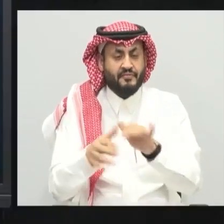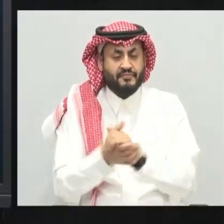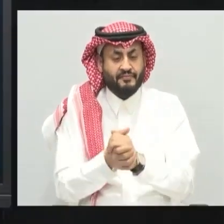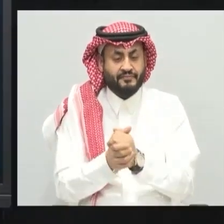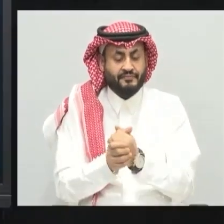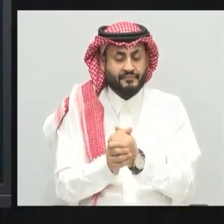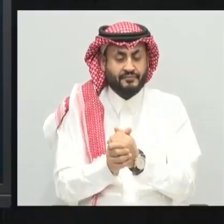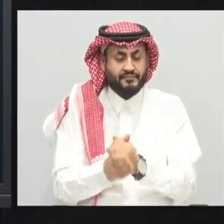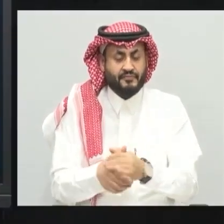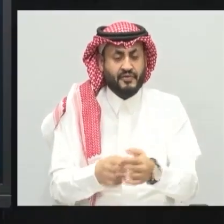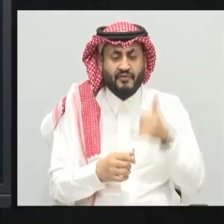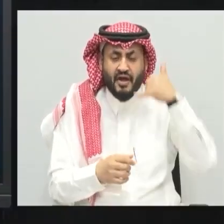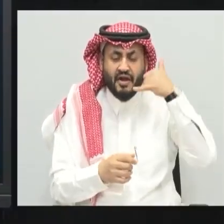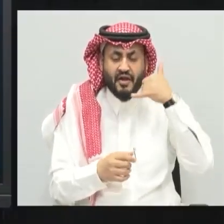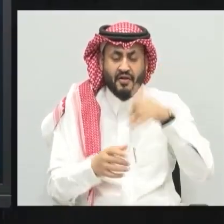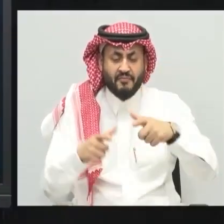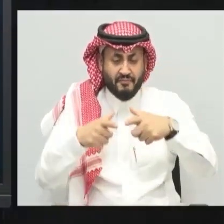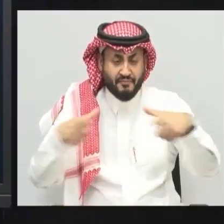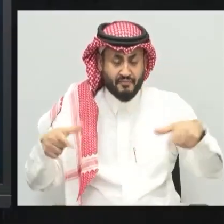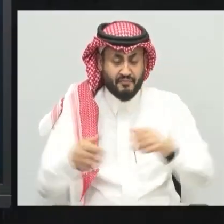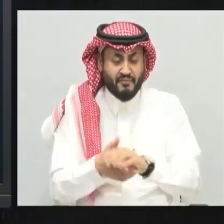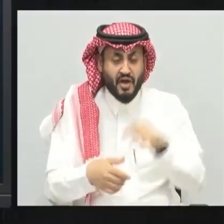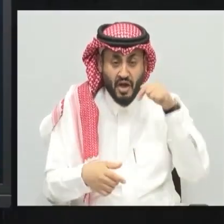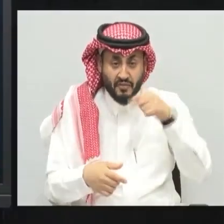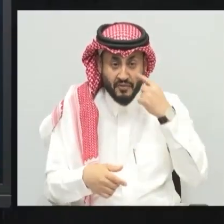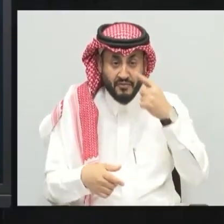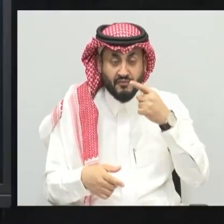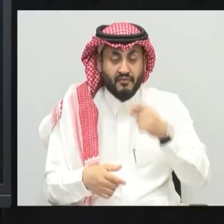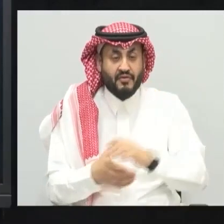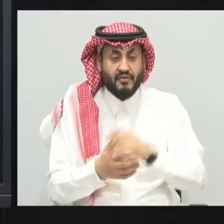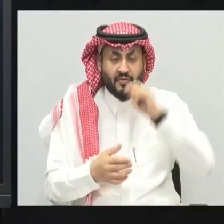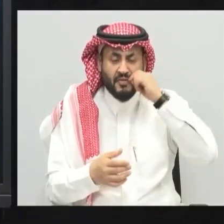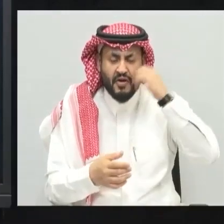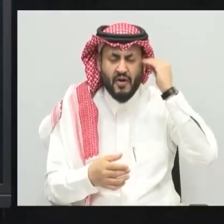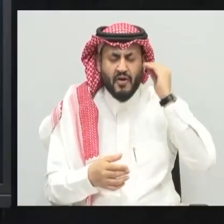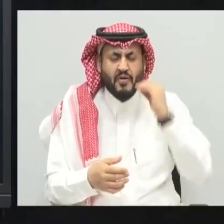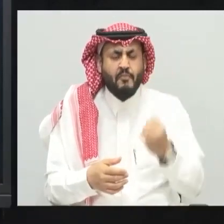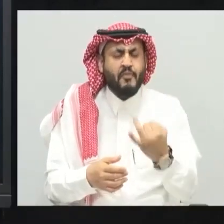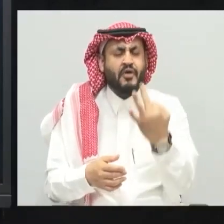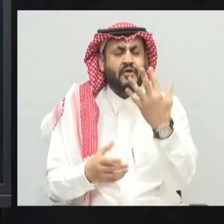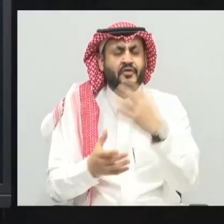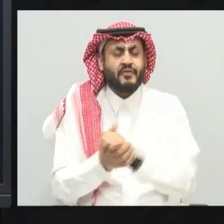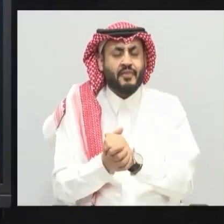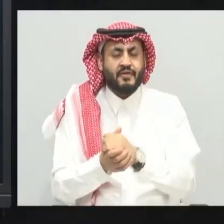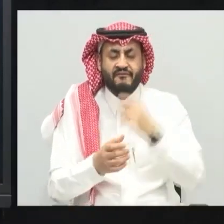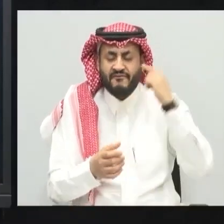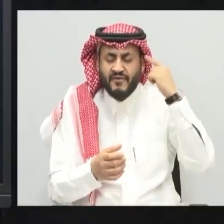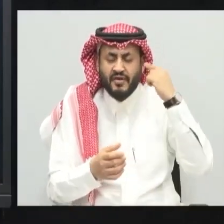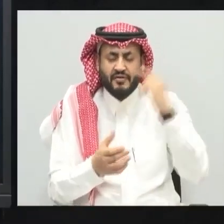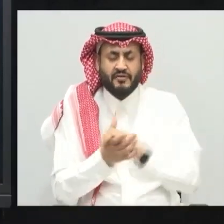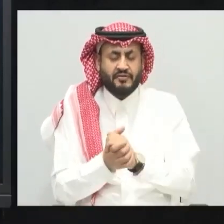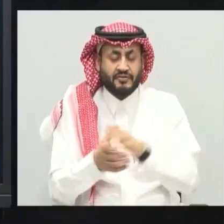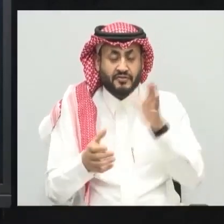الامور الاخرى نلاحظ اليوم وجود شباب وشباب شباب وشابات امثالكم يبتكرون